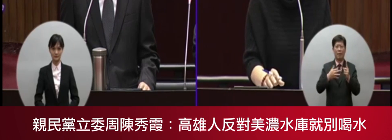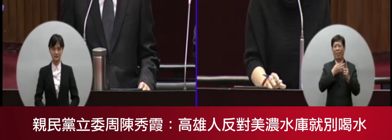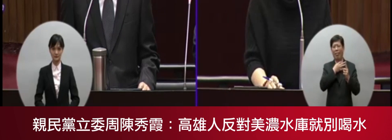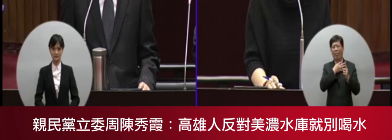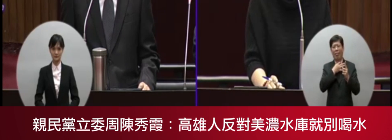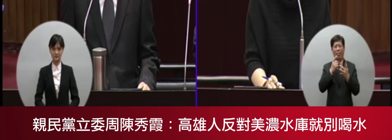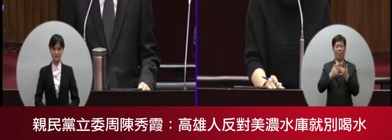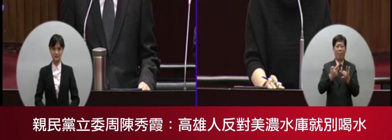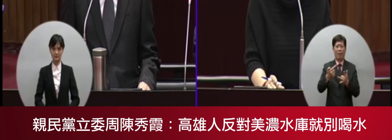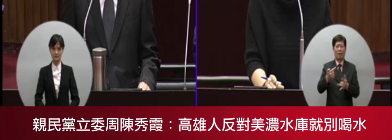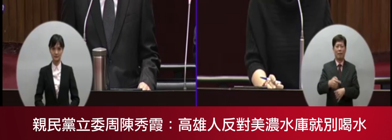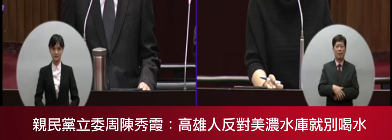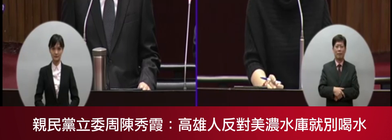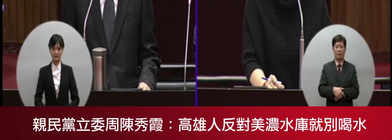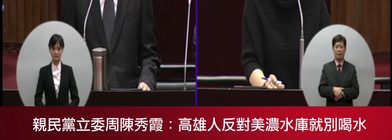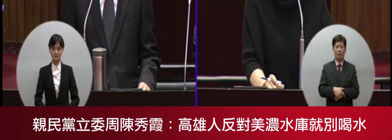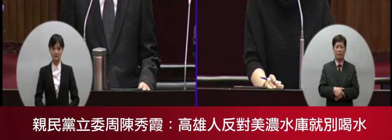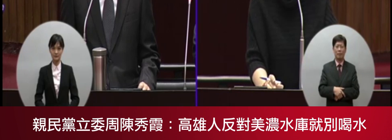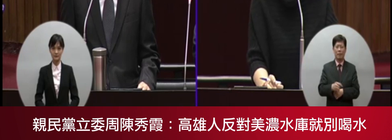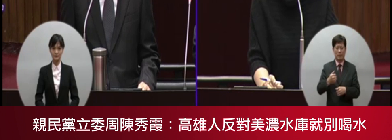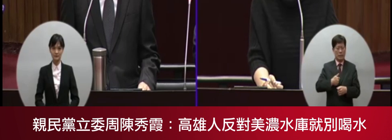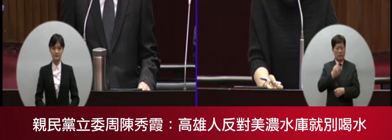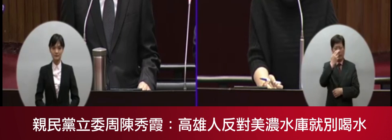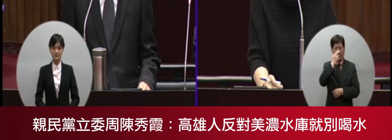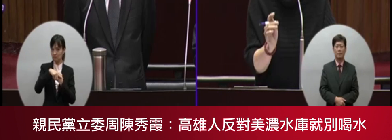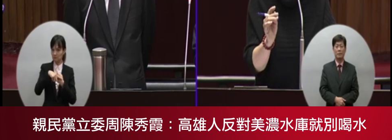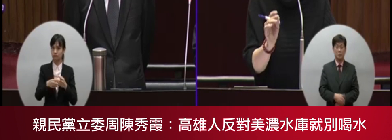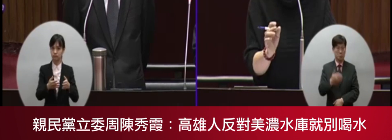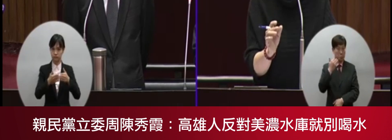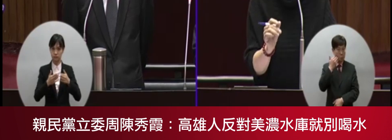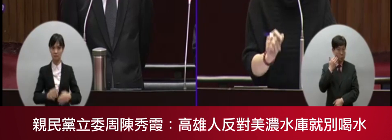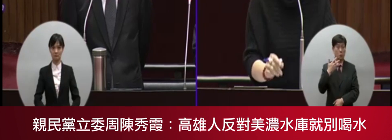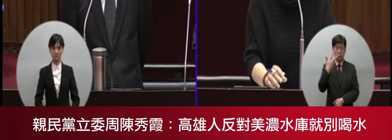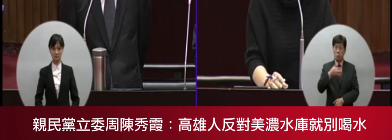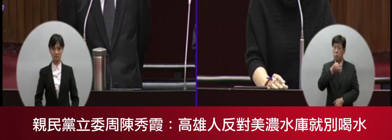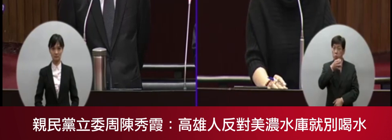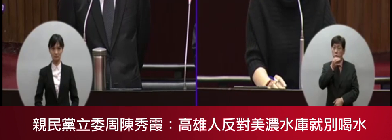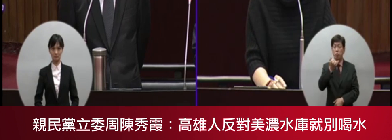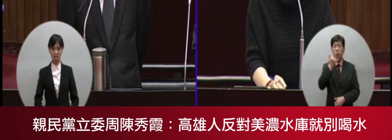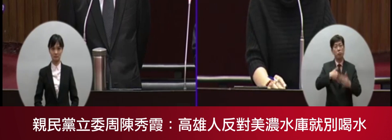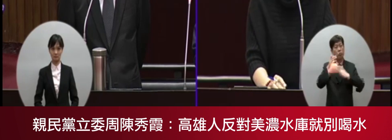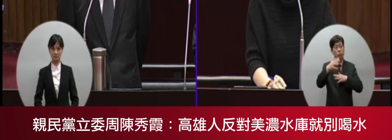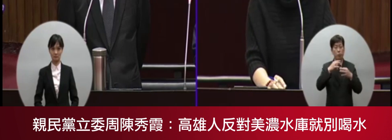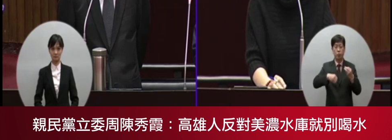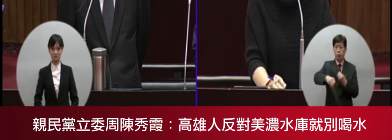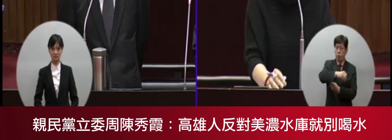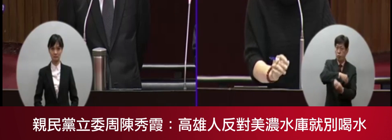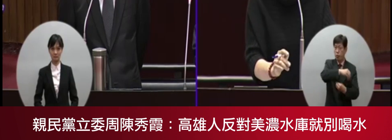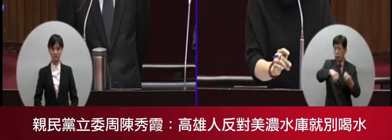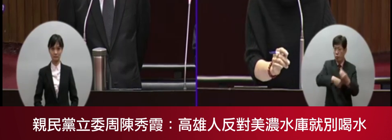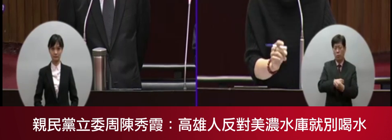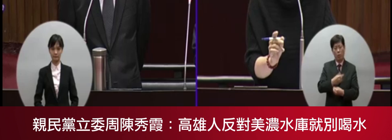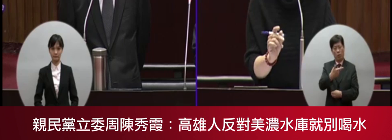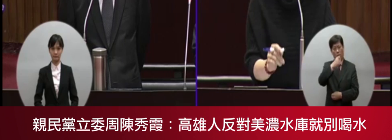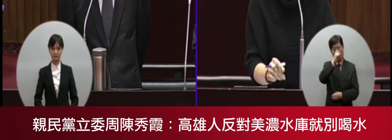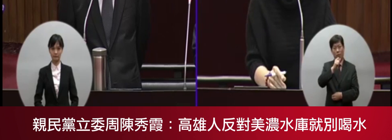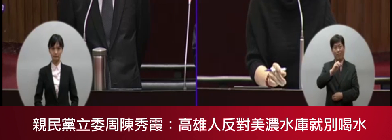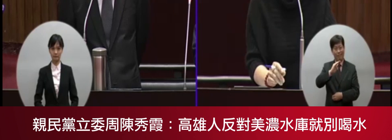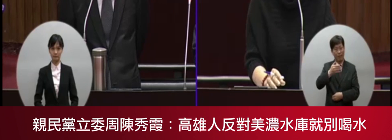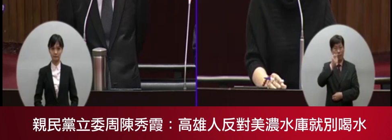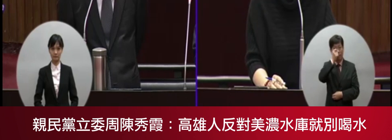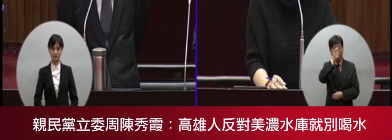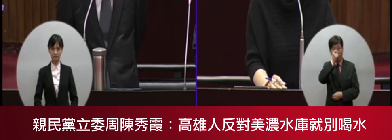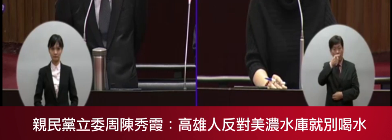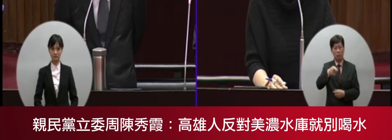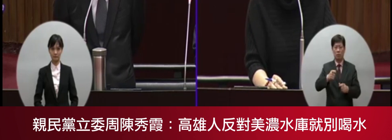缺，那这个高风险的缺水。水量够可以互相支援，但是很好了。但是台南呢，